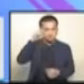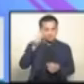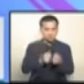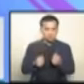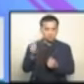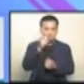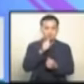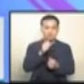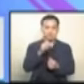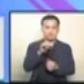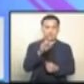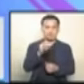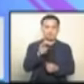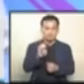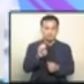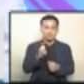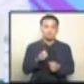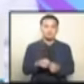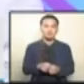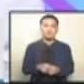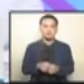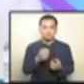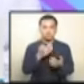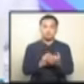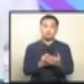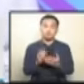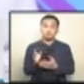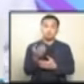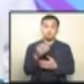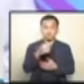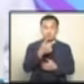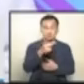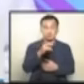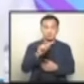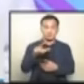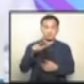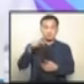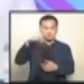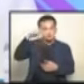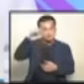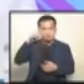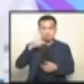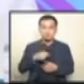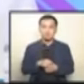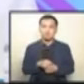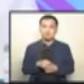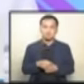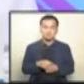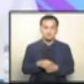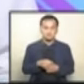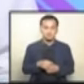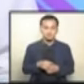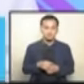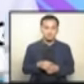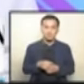Group ng Camp Crame. Magandang umaga po, General Quinzay, sir. Magandang umaga